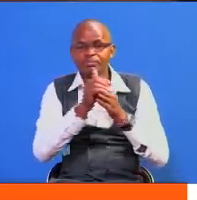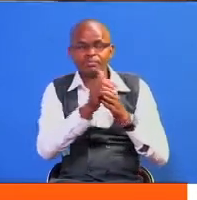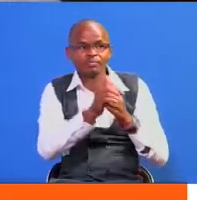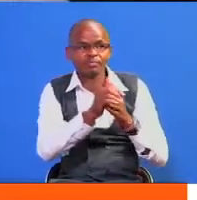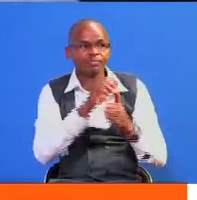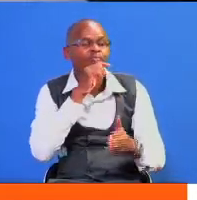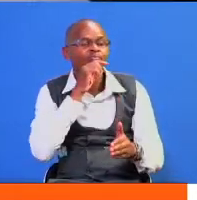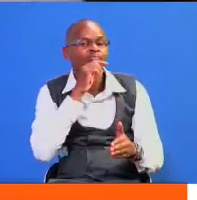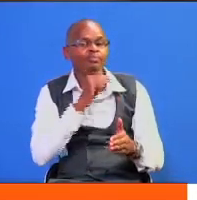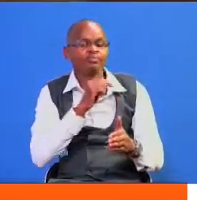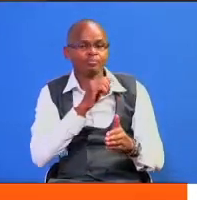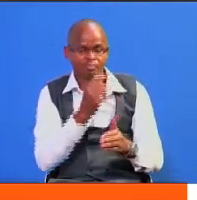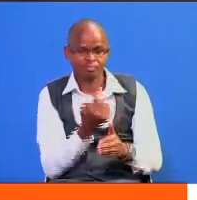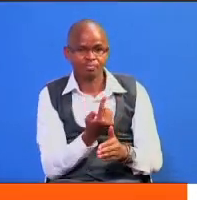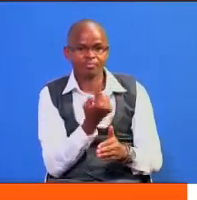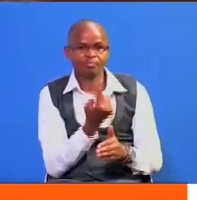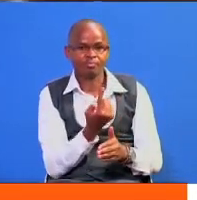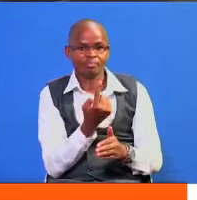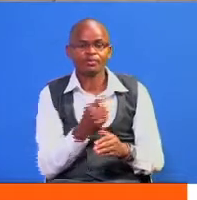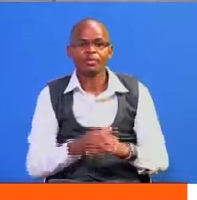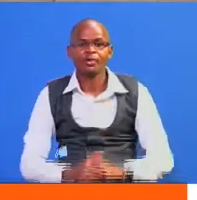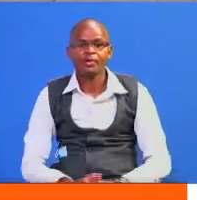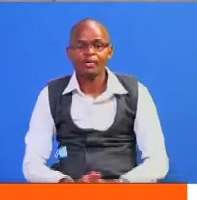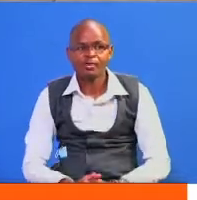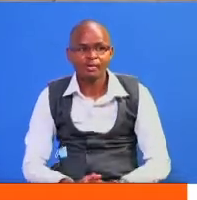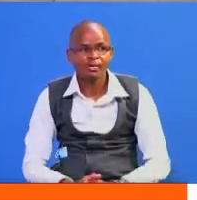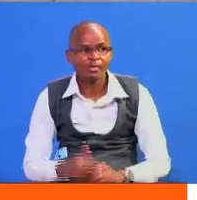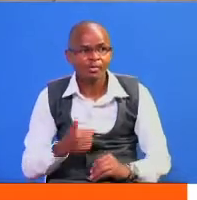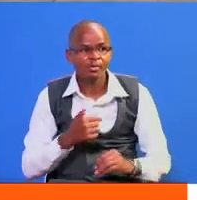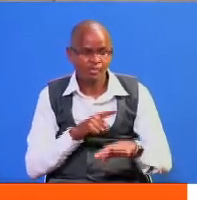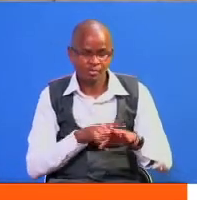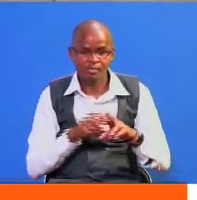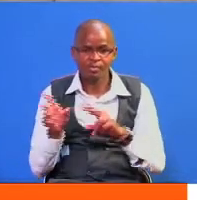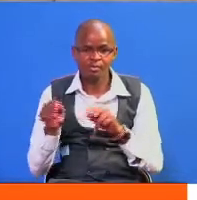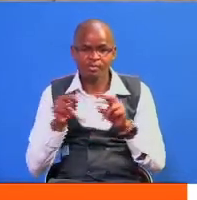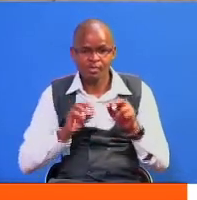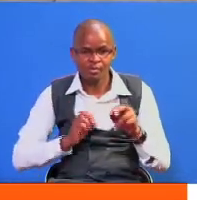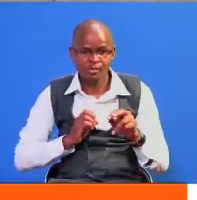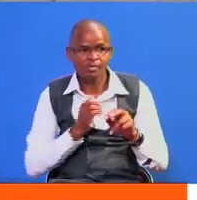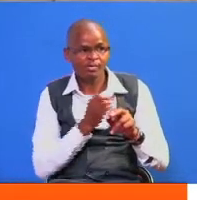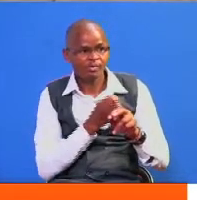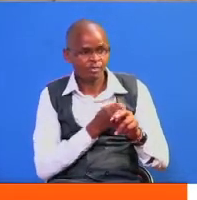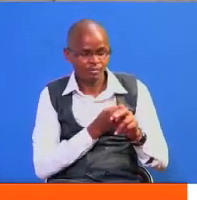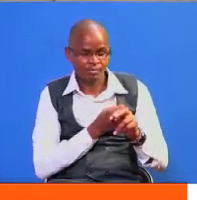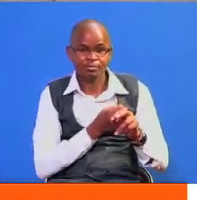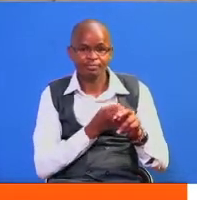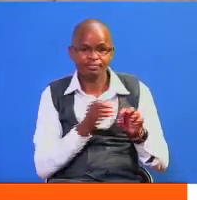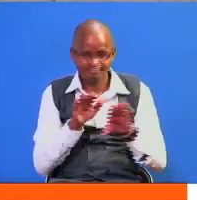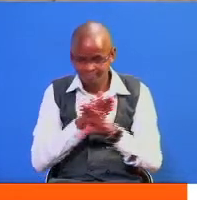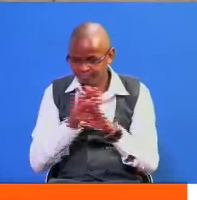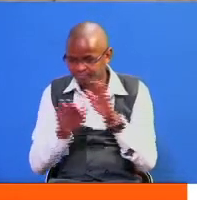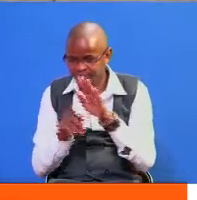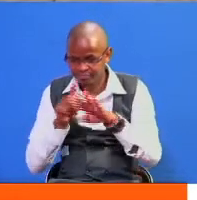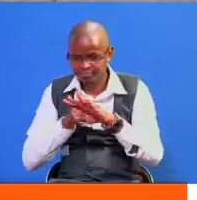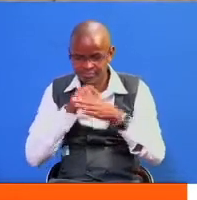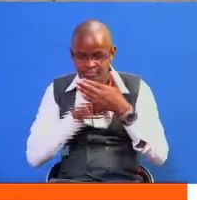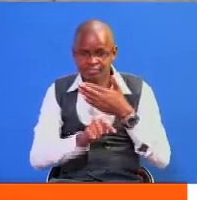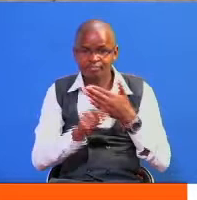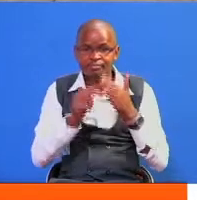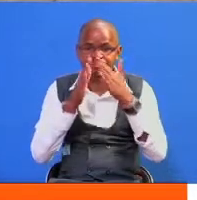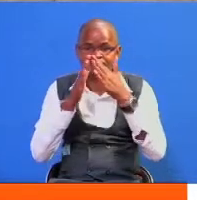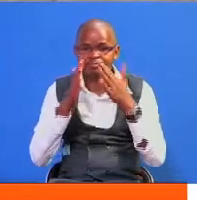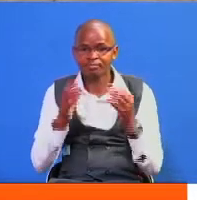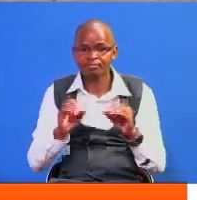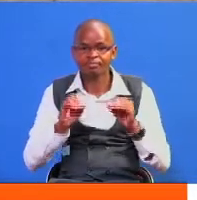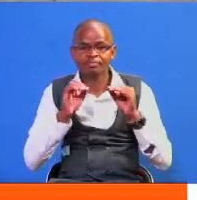baba wote kwa mtu mmoja. Imekuwa sasa ni kawaida yetu, every evening nikiingia kwa nyumba